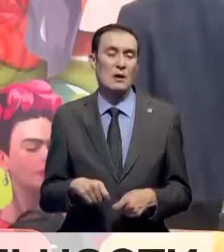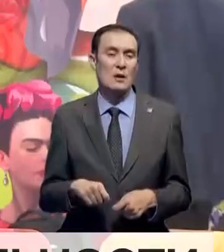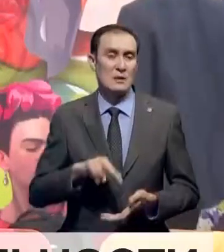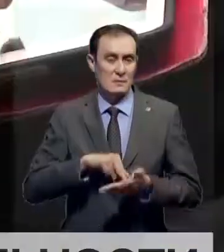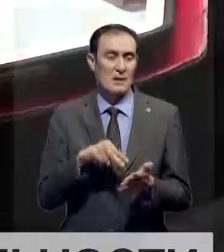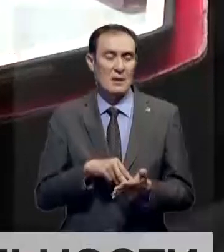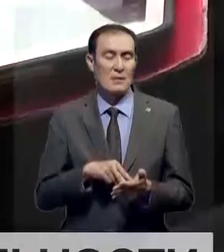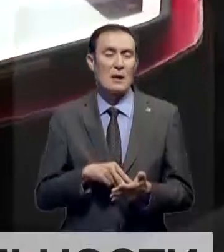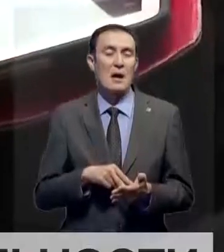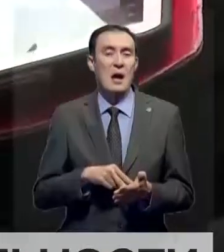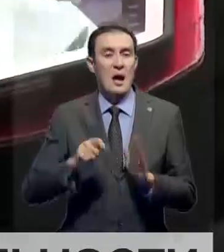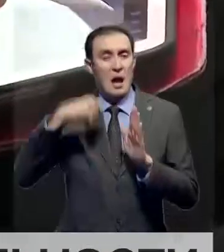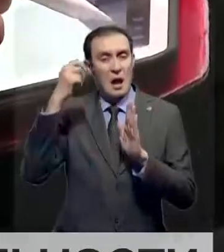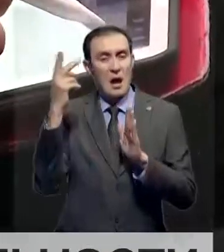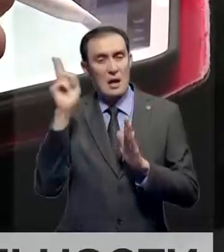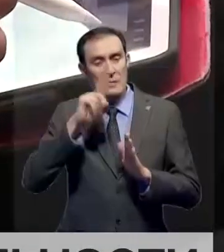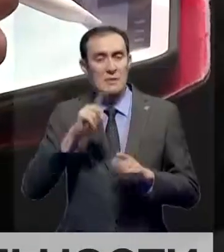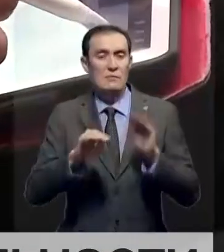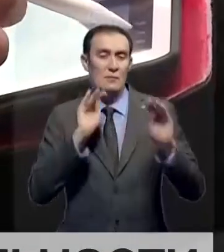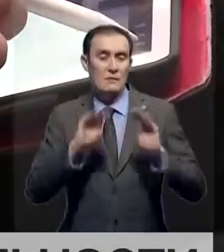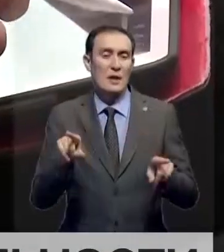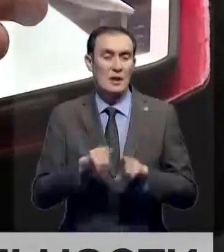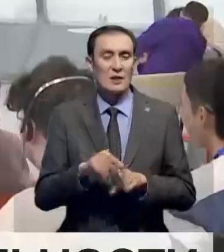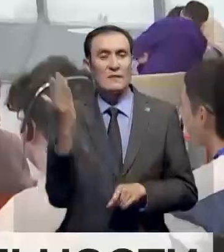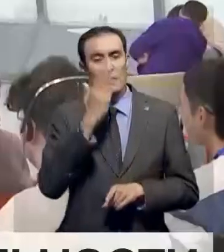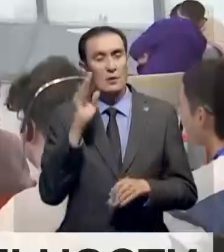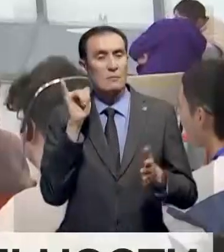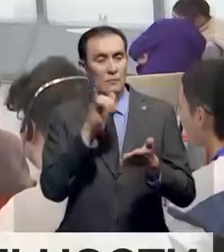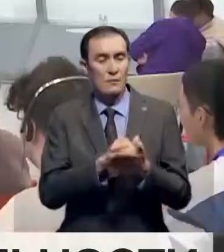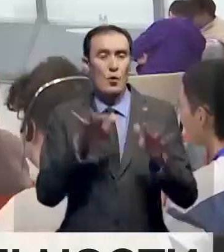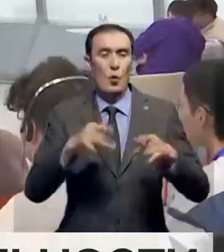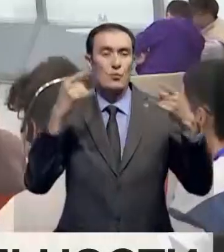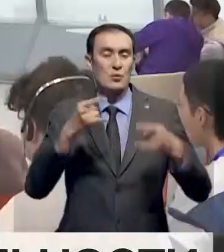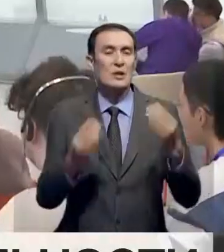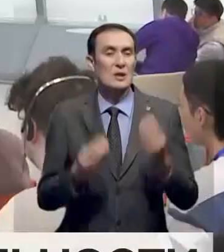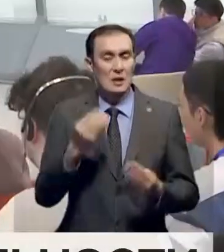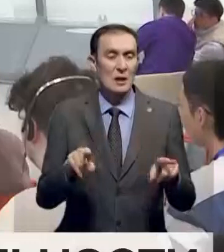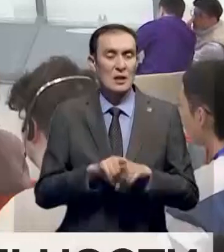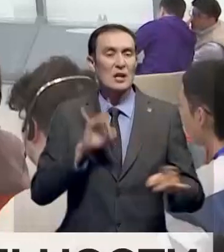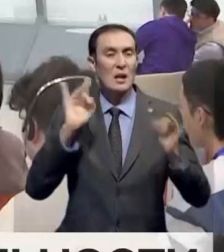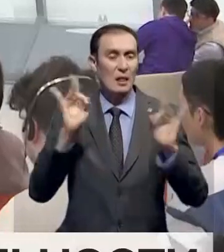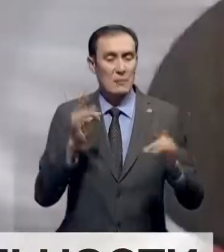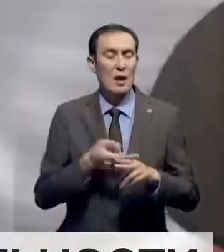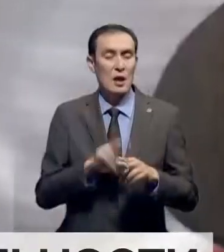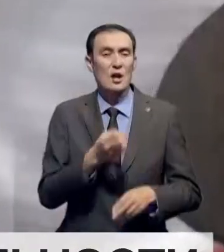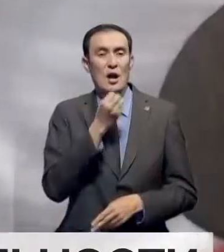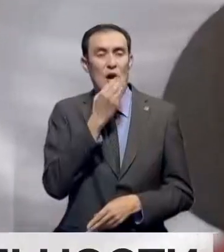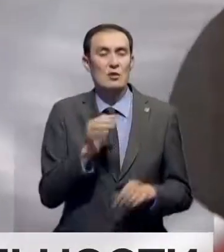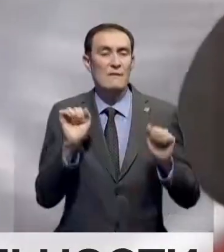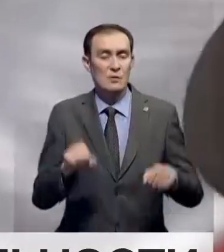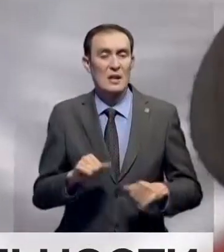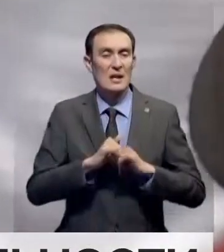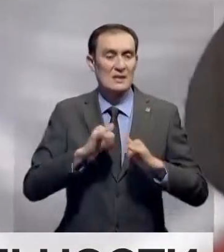целях рассматривать. Анимацию применяют как в мультипликации, так и в кинокартинах, компьютерных играх и видеорекламе. Это хорошие инструменты